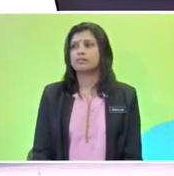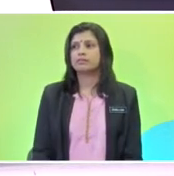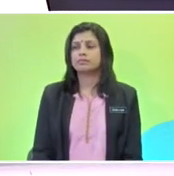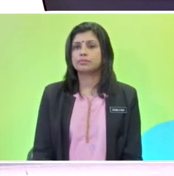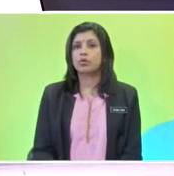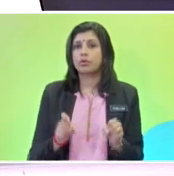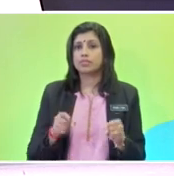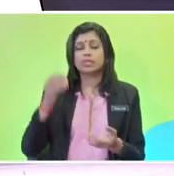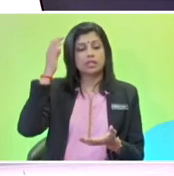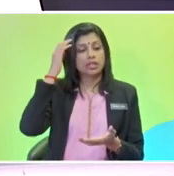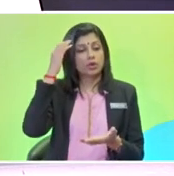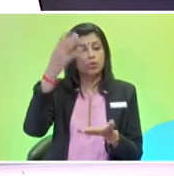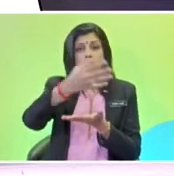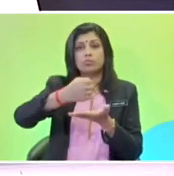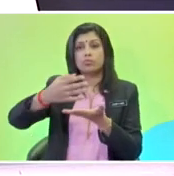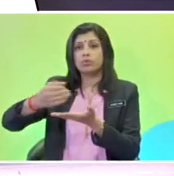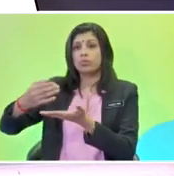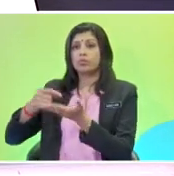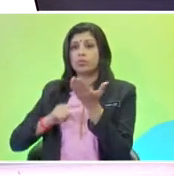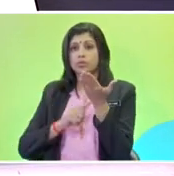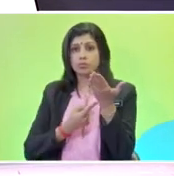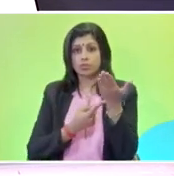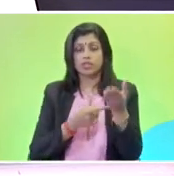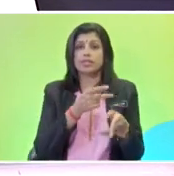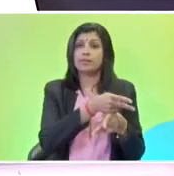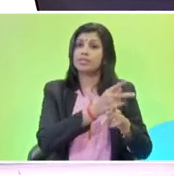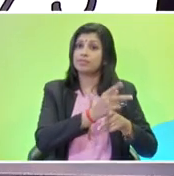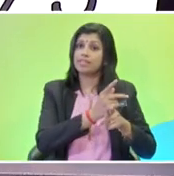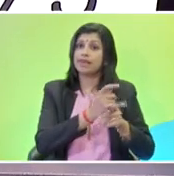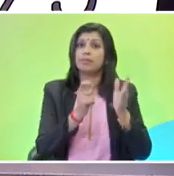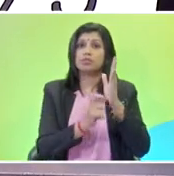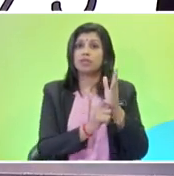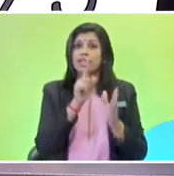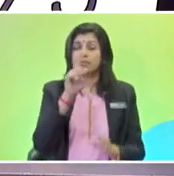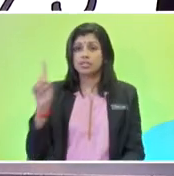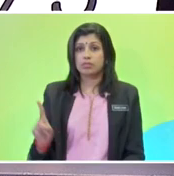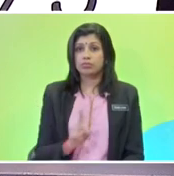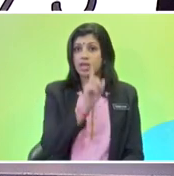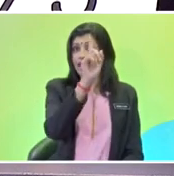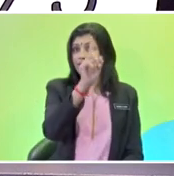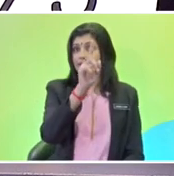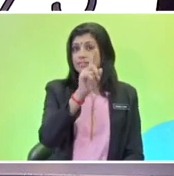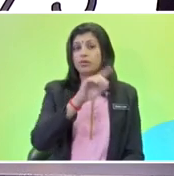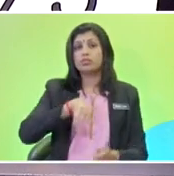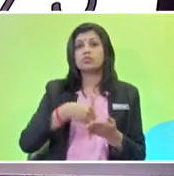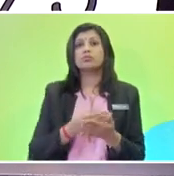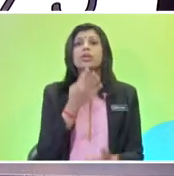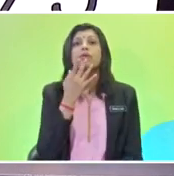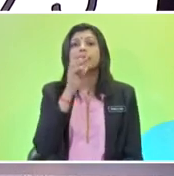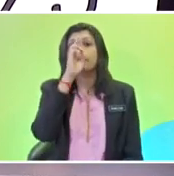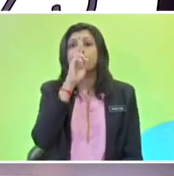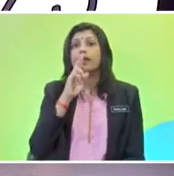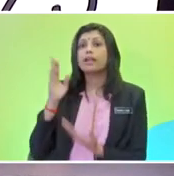belajar pengumpulan semula ni? Nampak ni kita pinjam-pinjam untuk tolak dan juga kita bawa ke